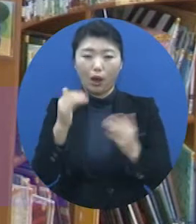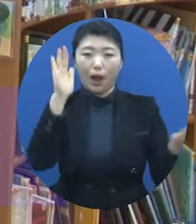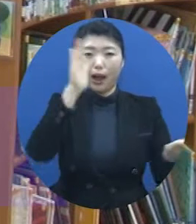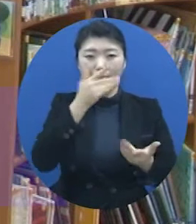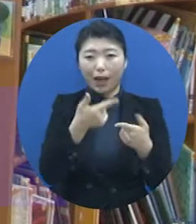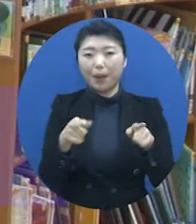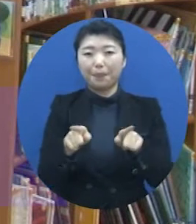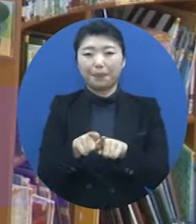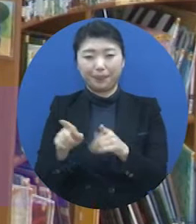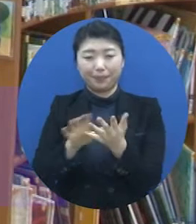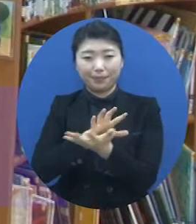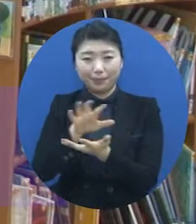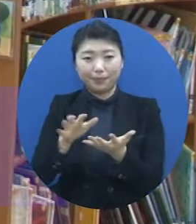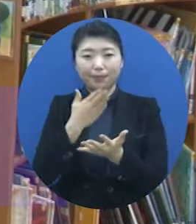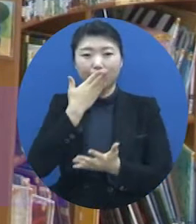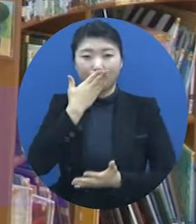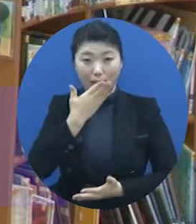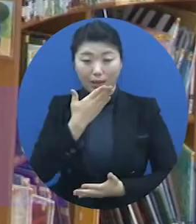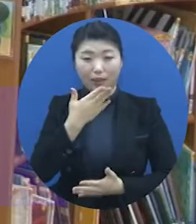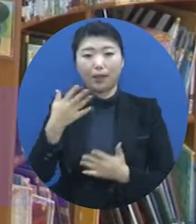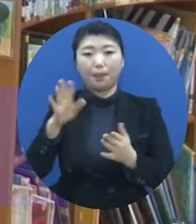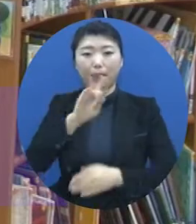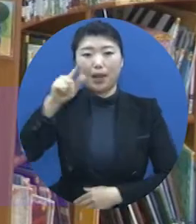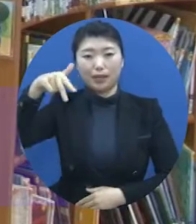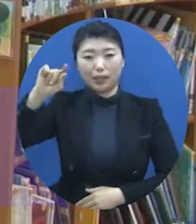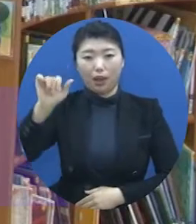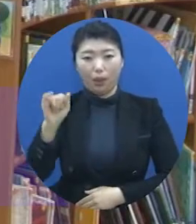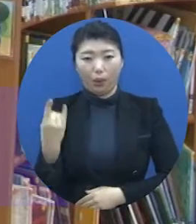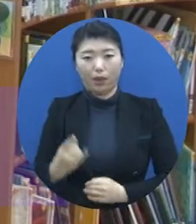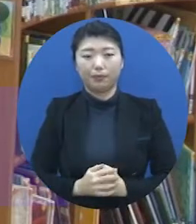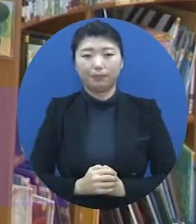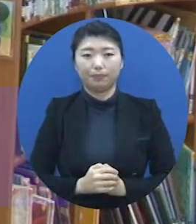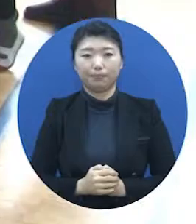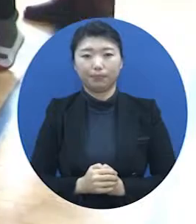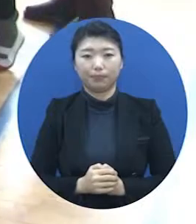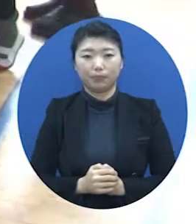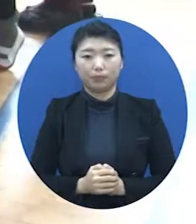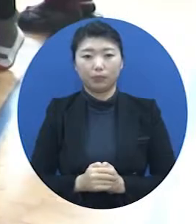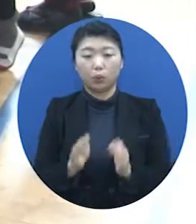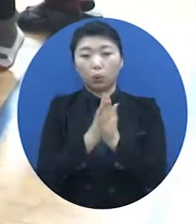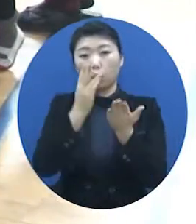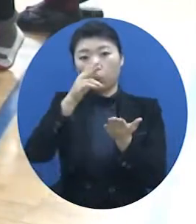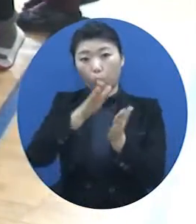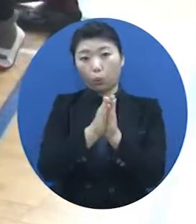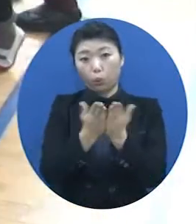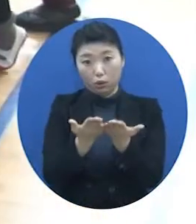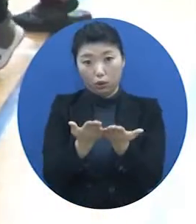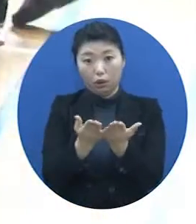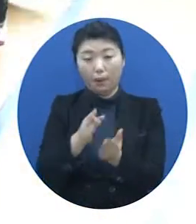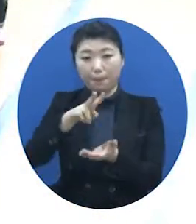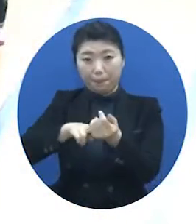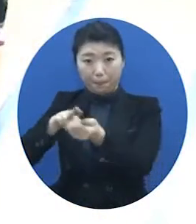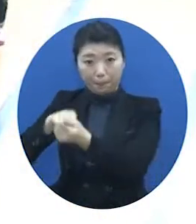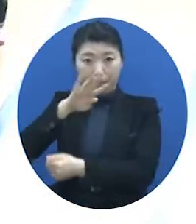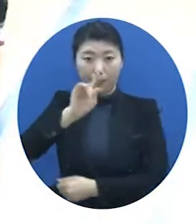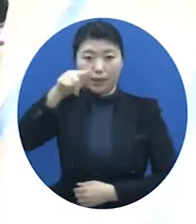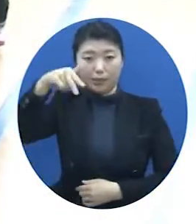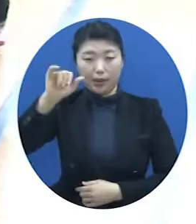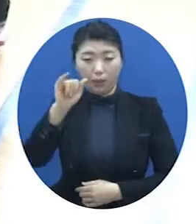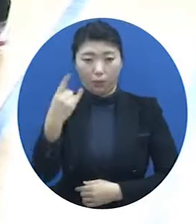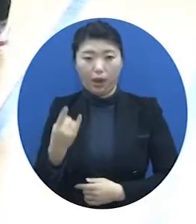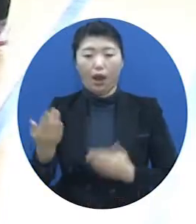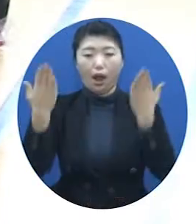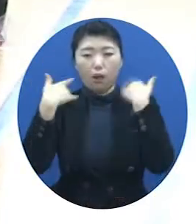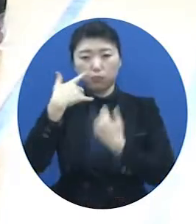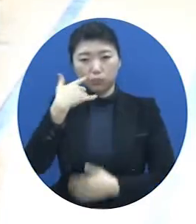학부모님과 학생들이 함께 어우러지는 바자회입니다. 도서 바자회는 전교생과